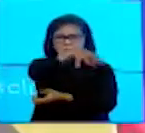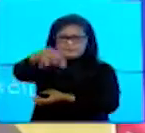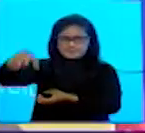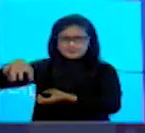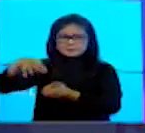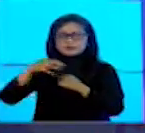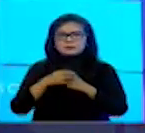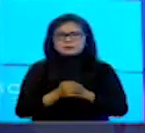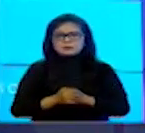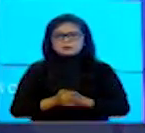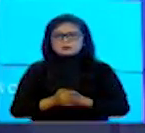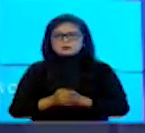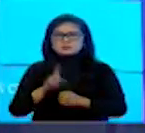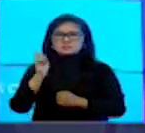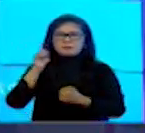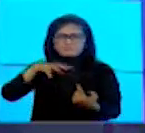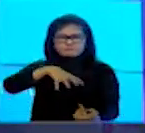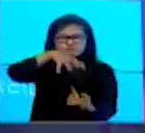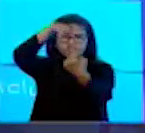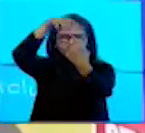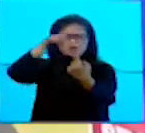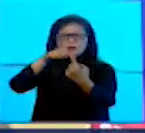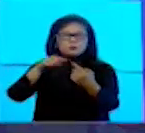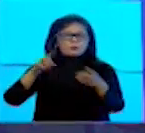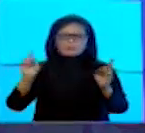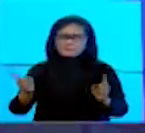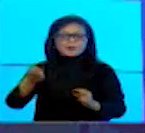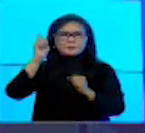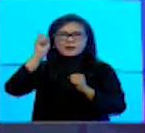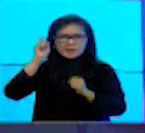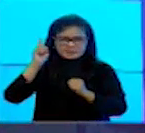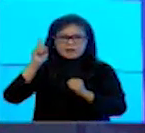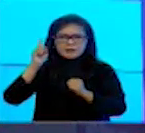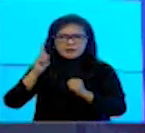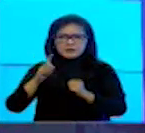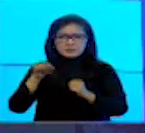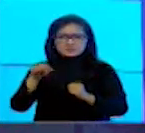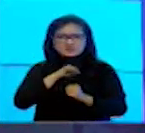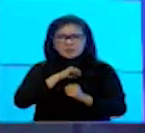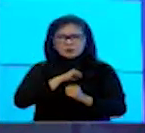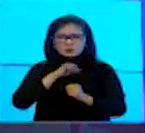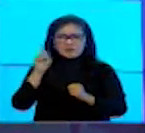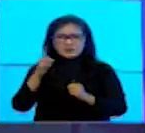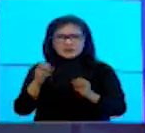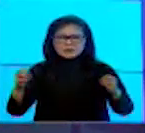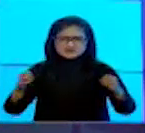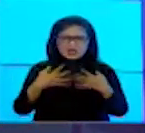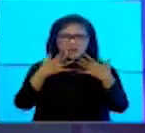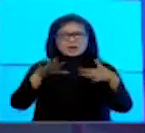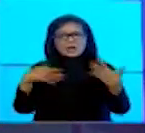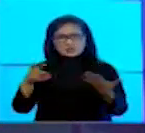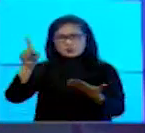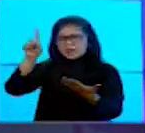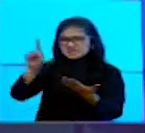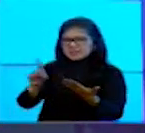Karena balon ini sangat berbahaya untuk penerbangan, kemudian membahayakan jaringan PLN, juga